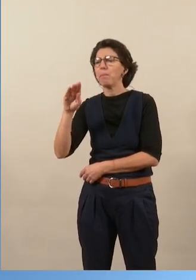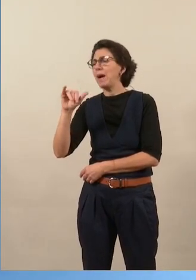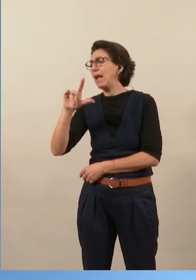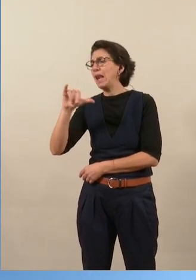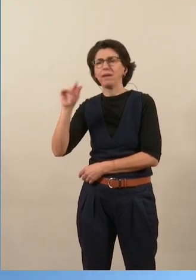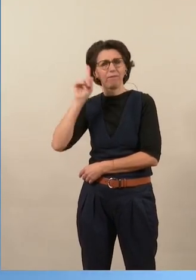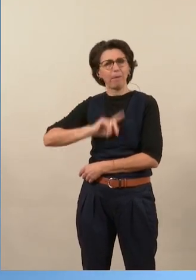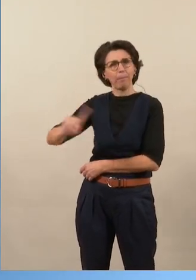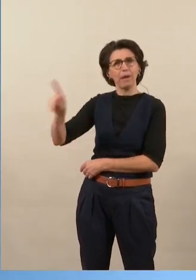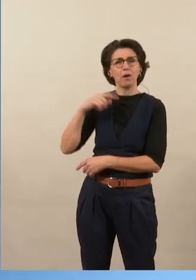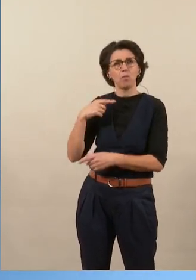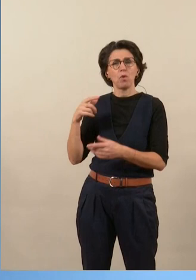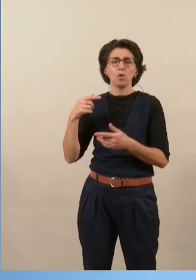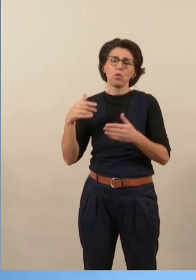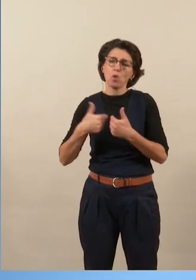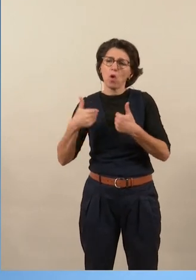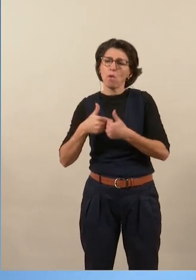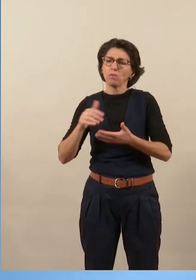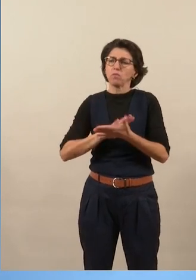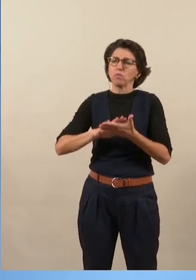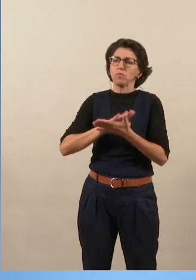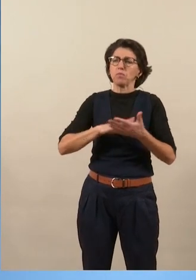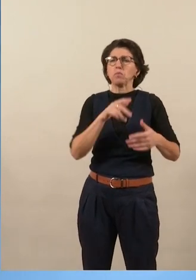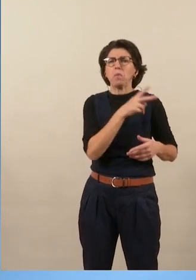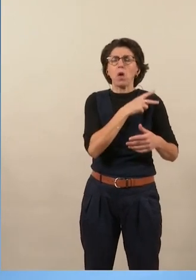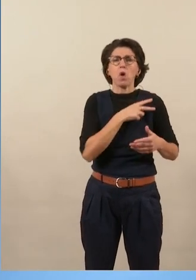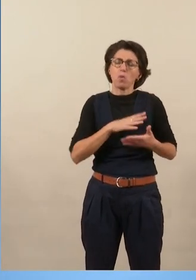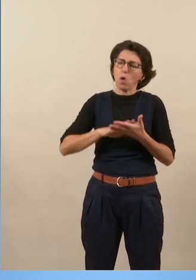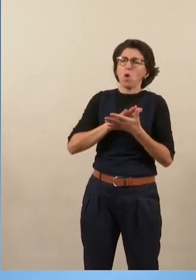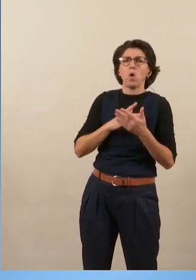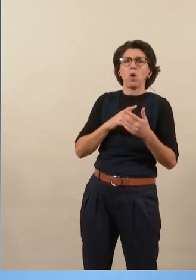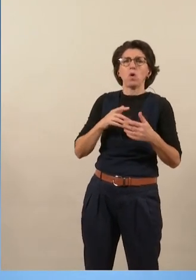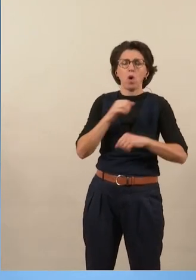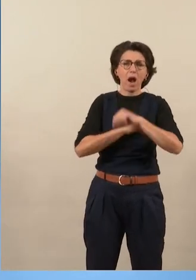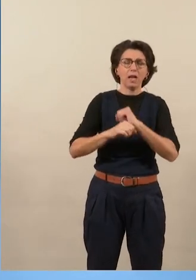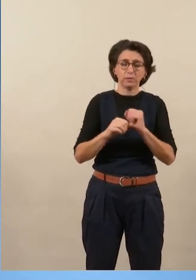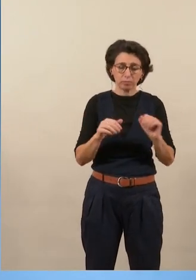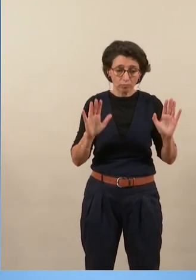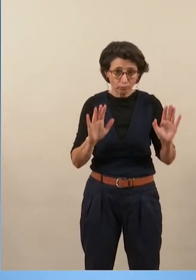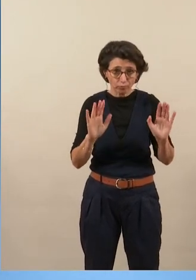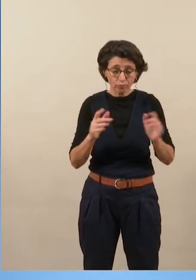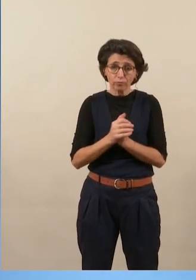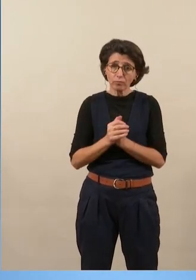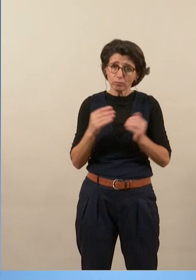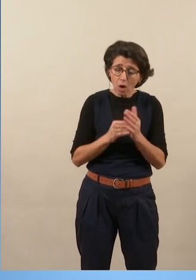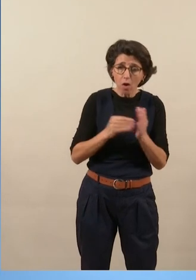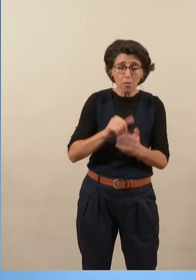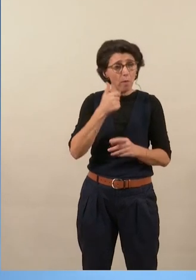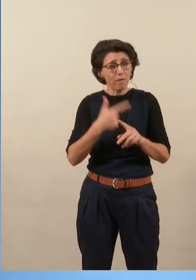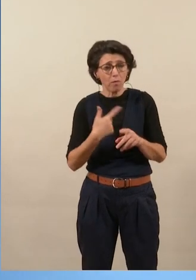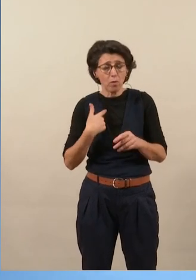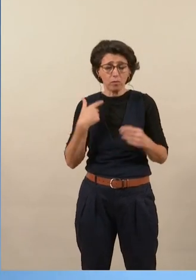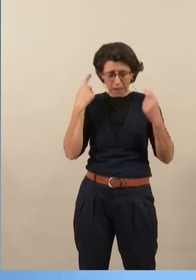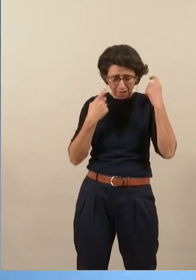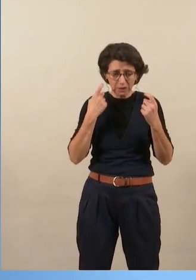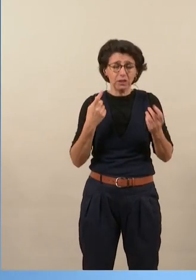l'employeur une fois de plus on se demande comment vous vous en êtes arrivé là car ce n'est pas le premier recours de l'agente il